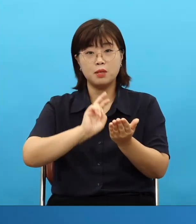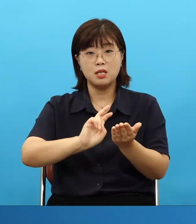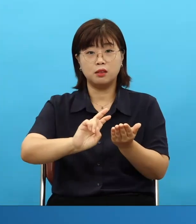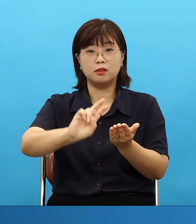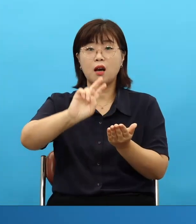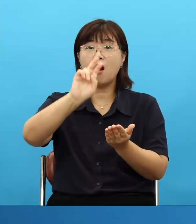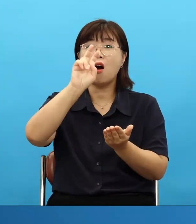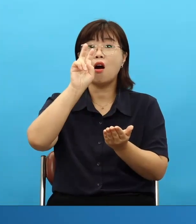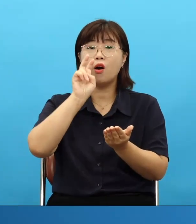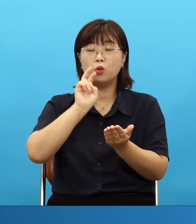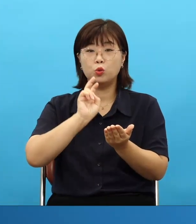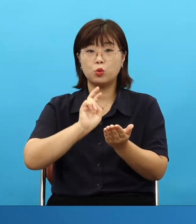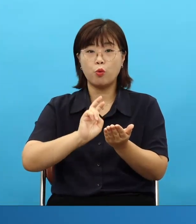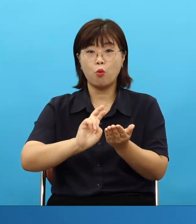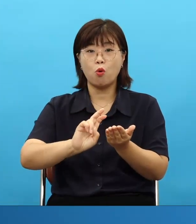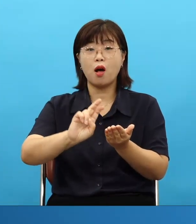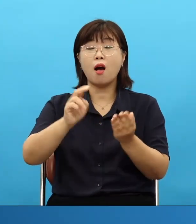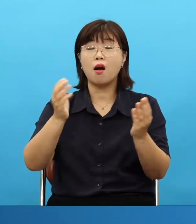주님을